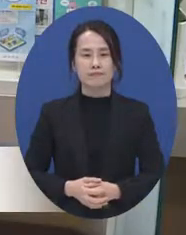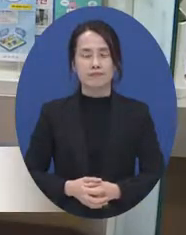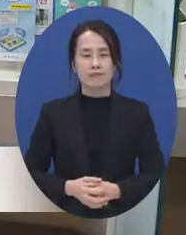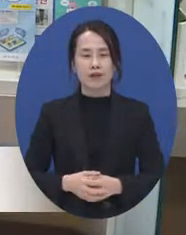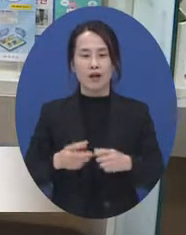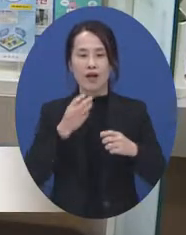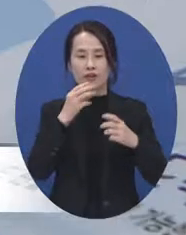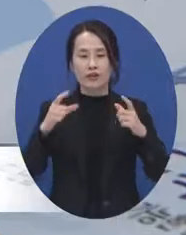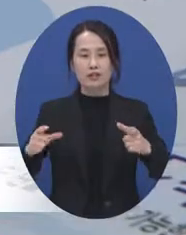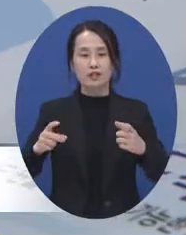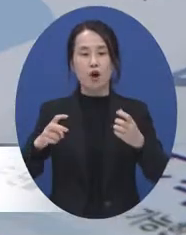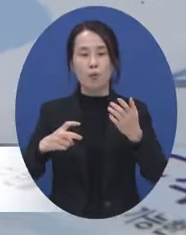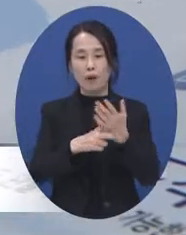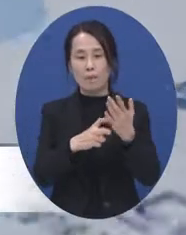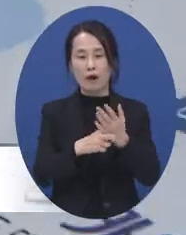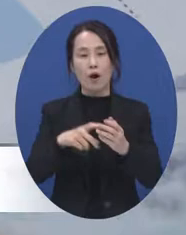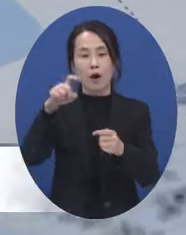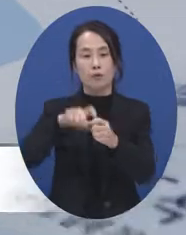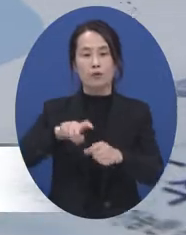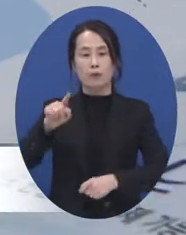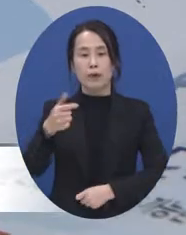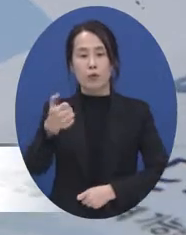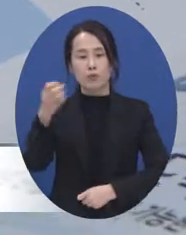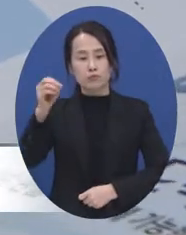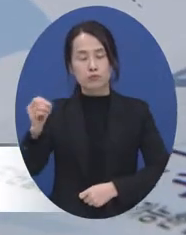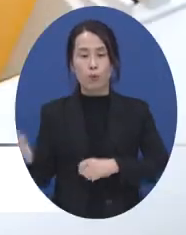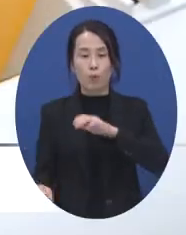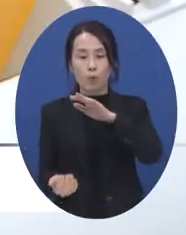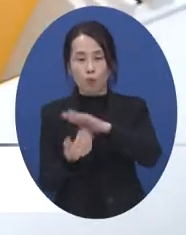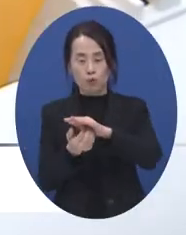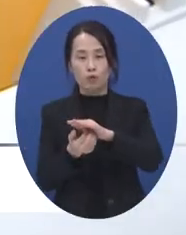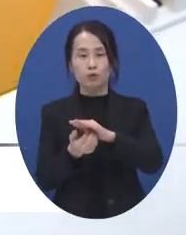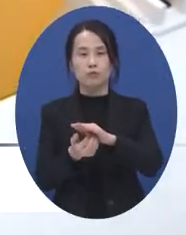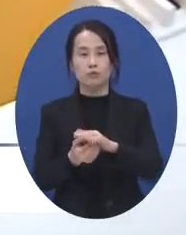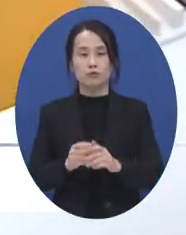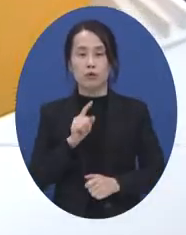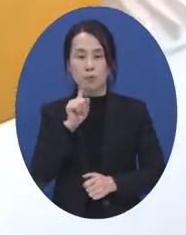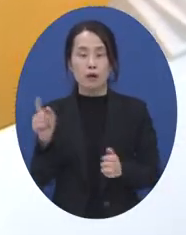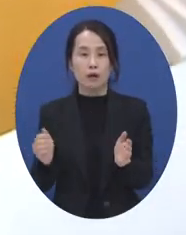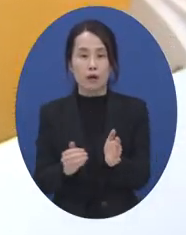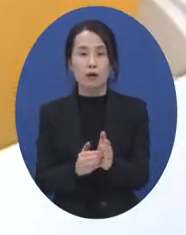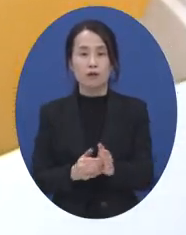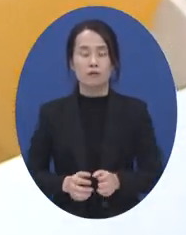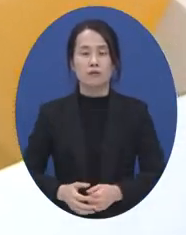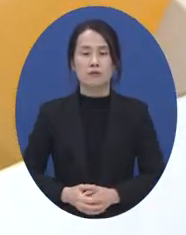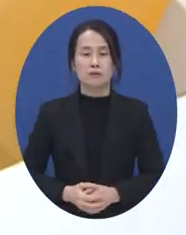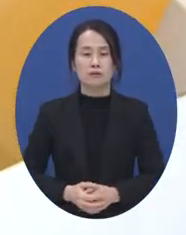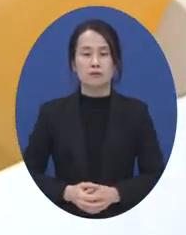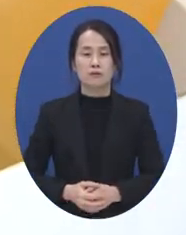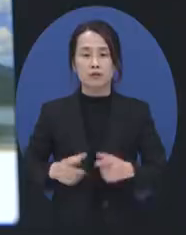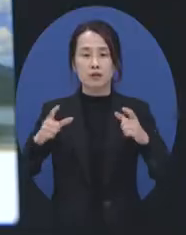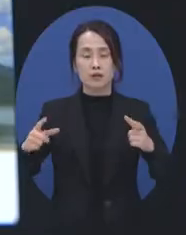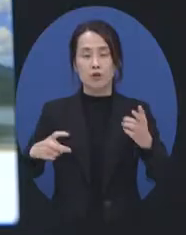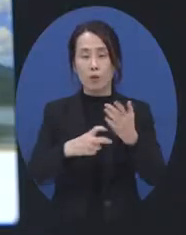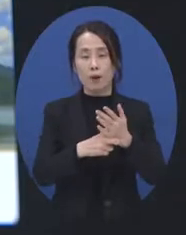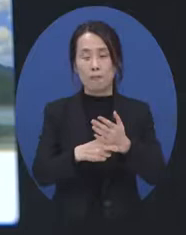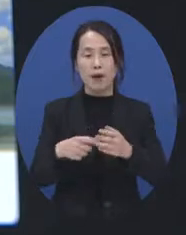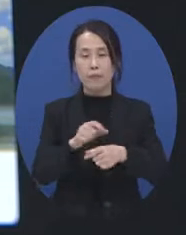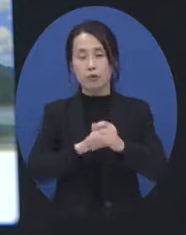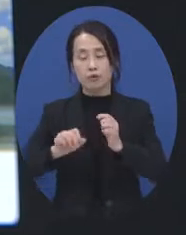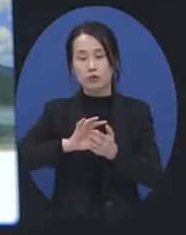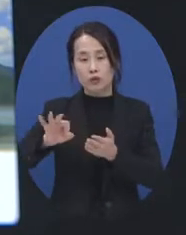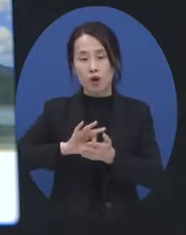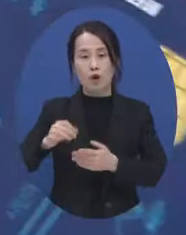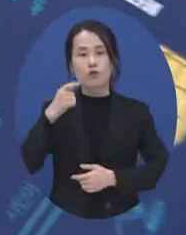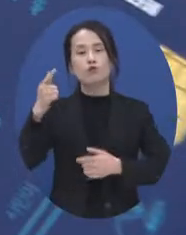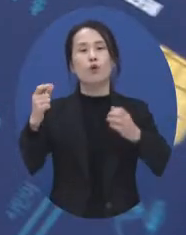경기 지역화폐가 올해 목표치의 150%에 달하는 금액이 발행됐다는 분석이 나왔습니다. 경기 지역화폐가 본격적으로 풀린 지